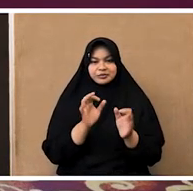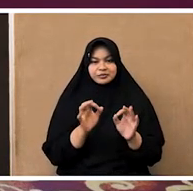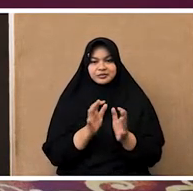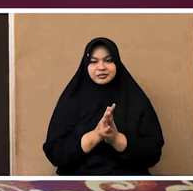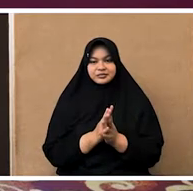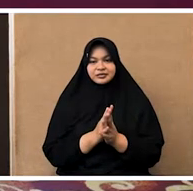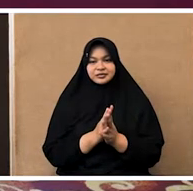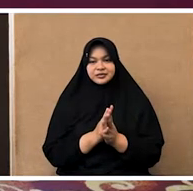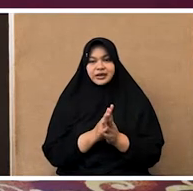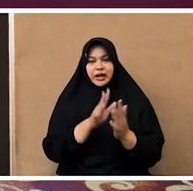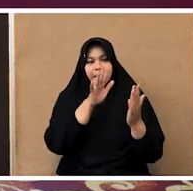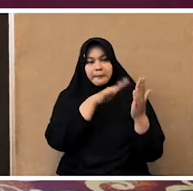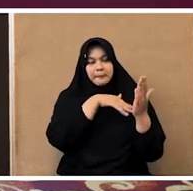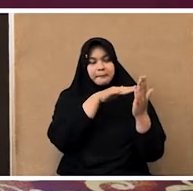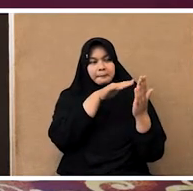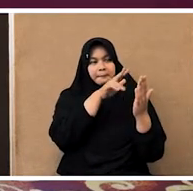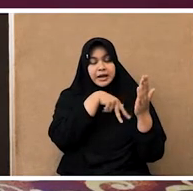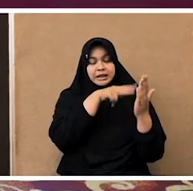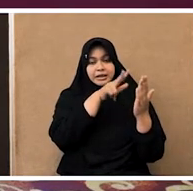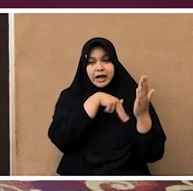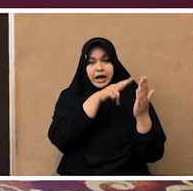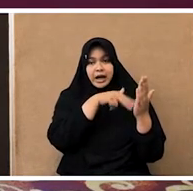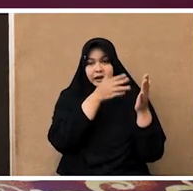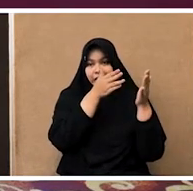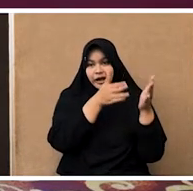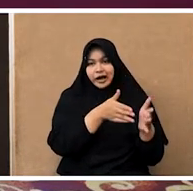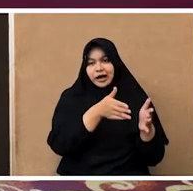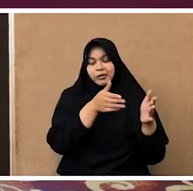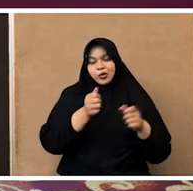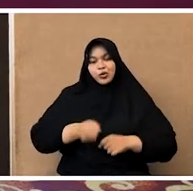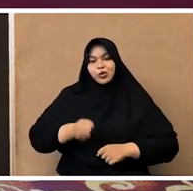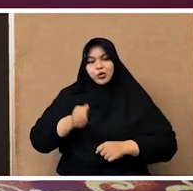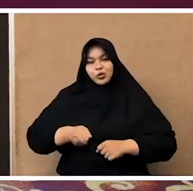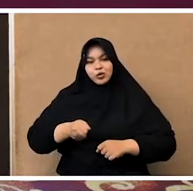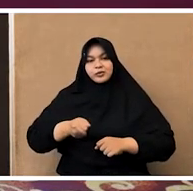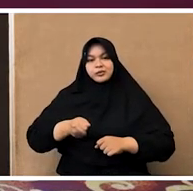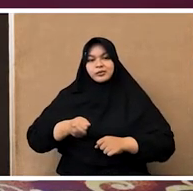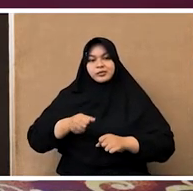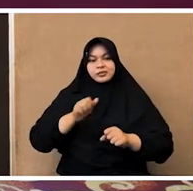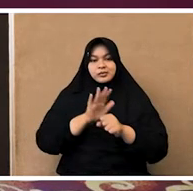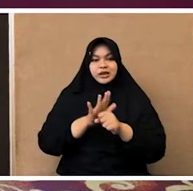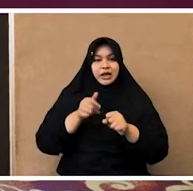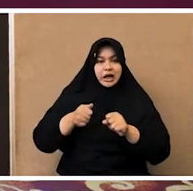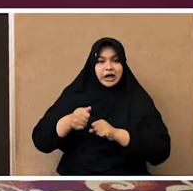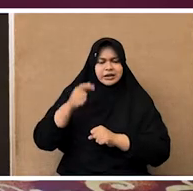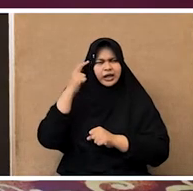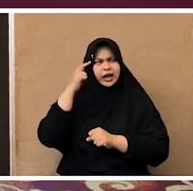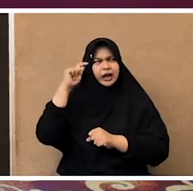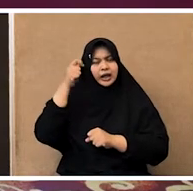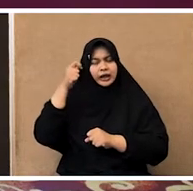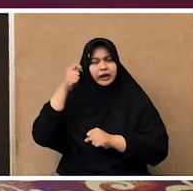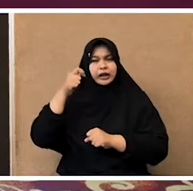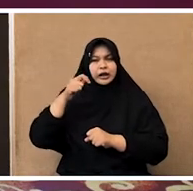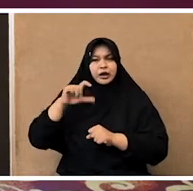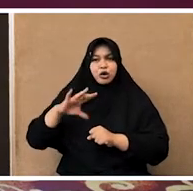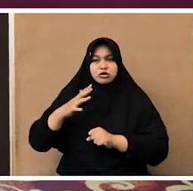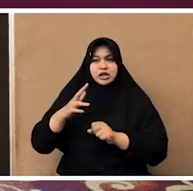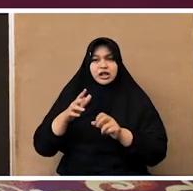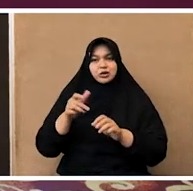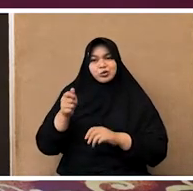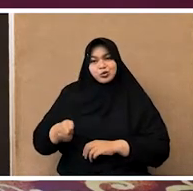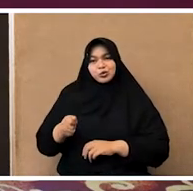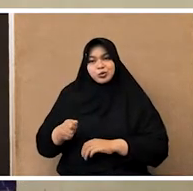bacaan kita terhadap hukum pidana itu yang saya ingin dari Pak Kholik itu ya dosen dosen hukum jadi